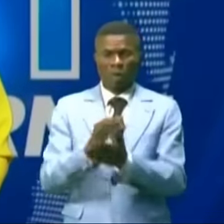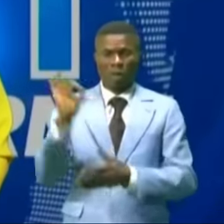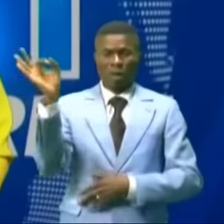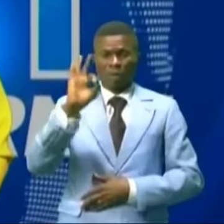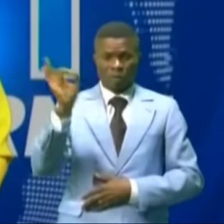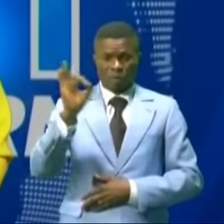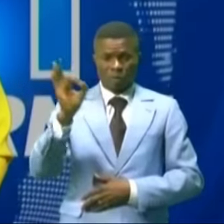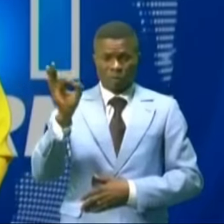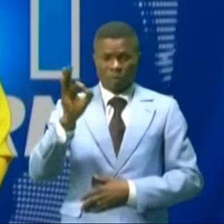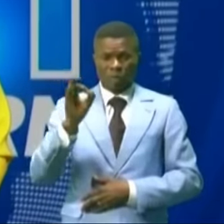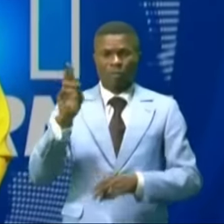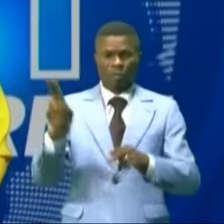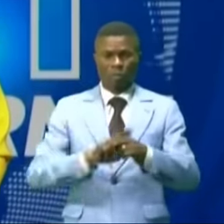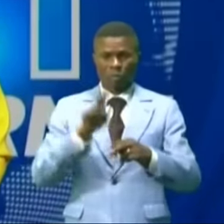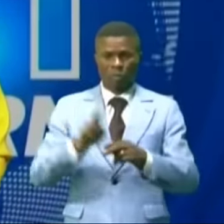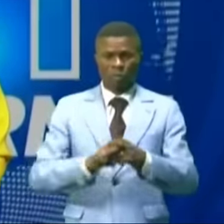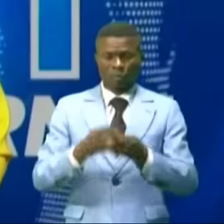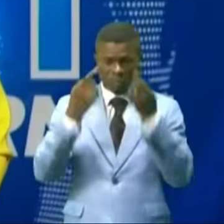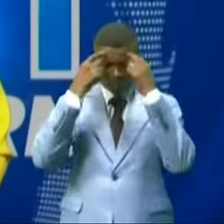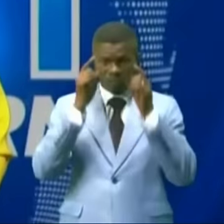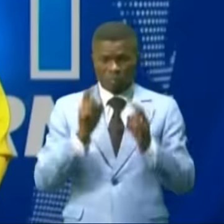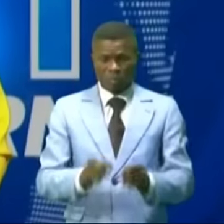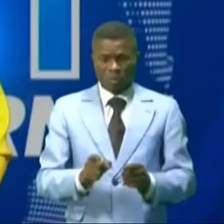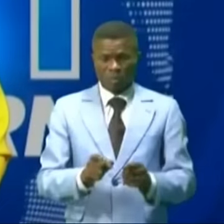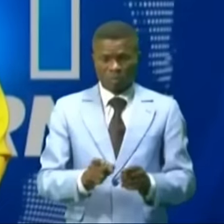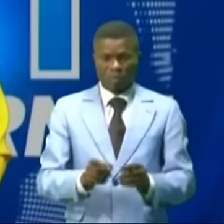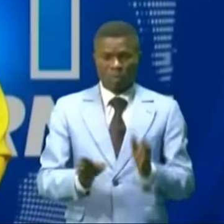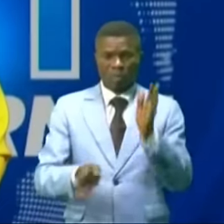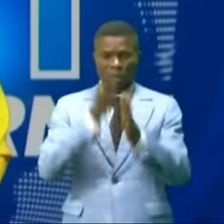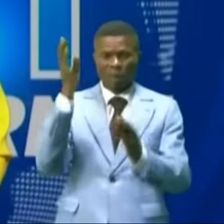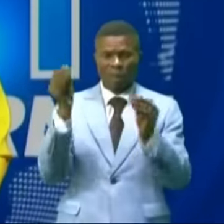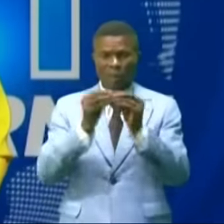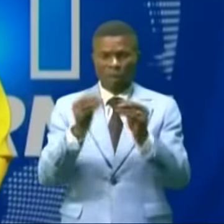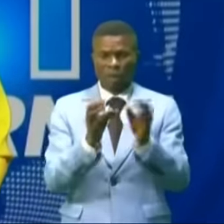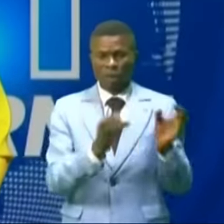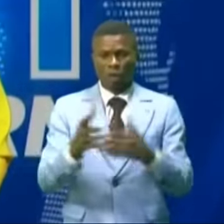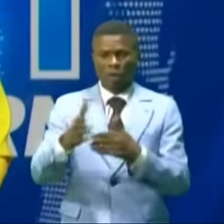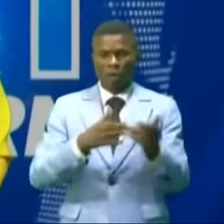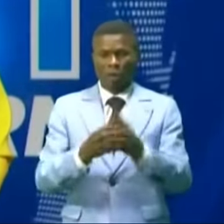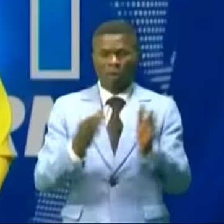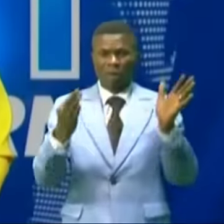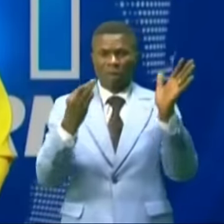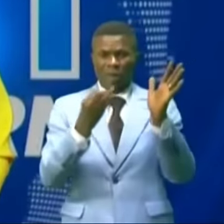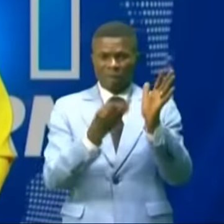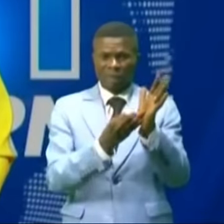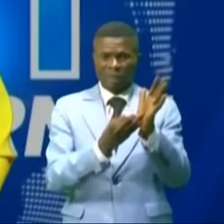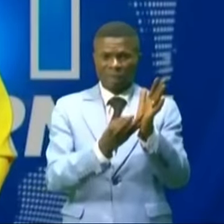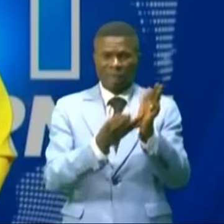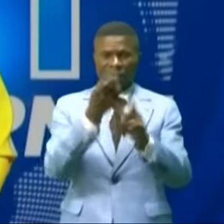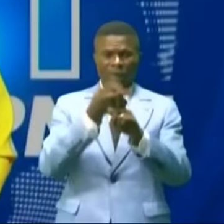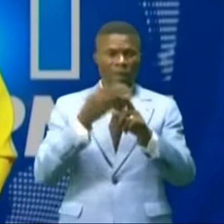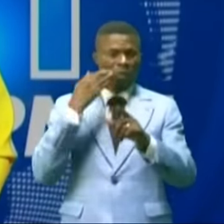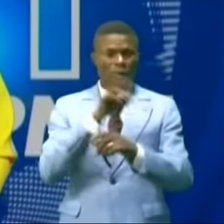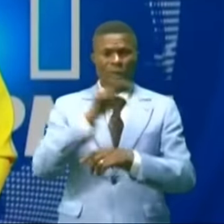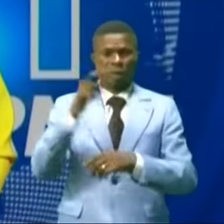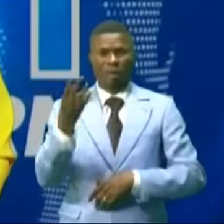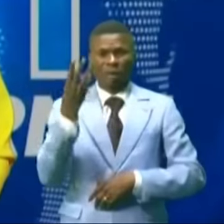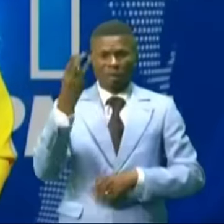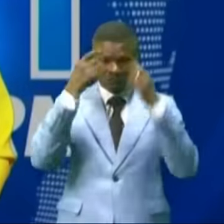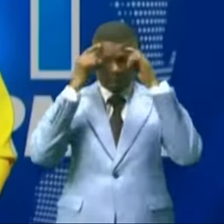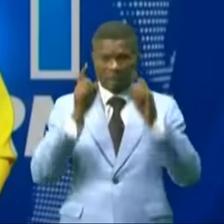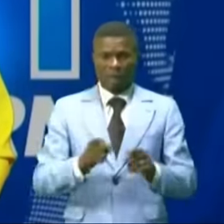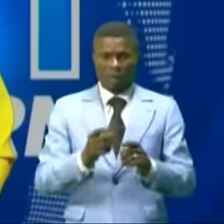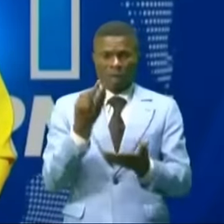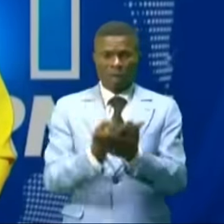forestier qu'en exécution des résolutions de sa 14e réunion ordinaire du 7 mai 2023, il a été décidé de mettre le